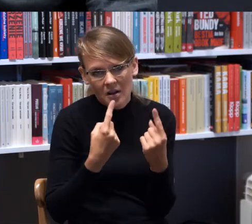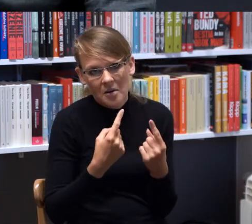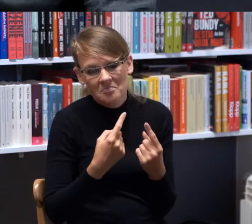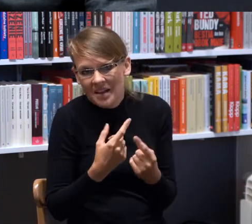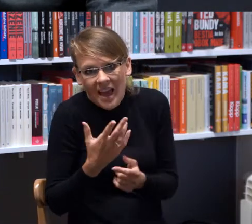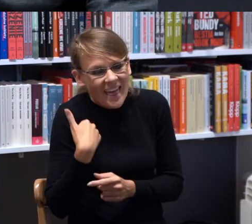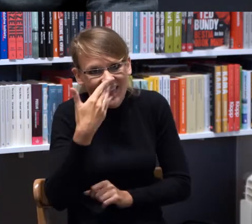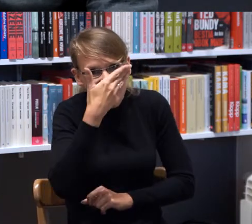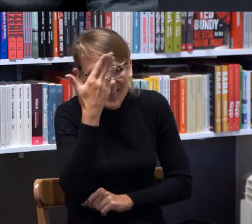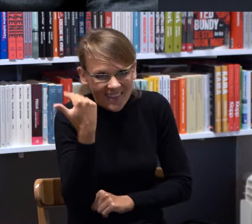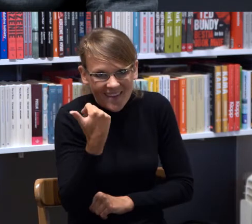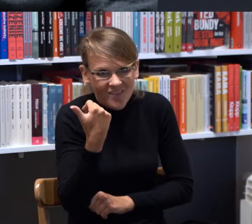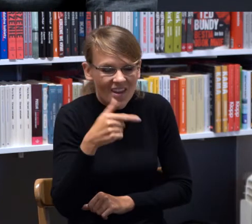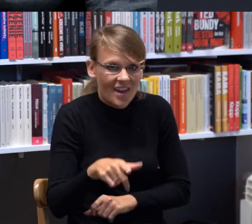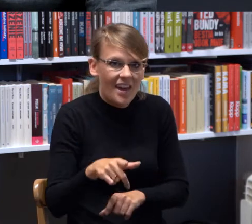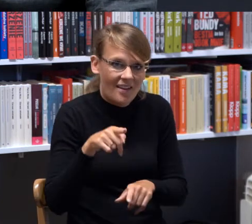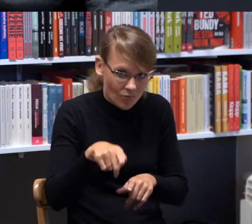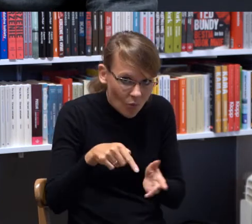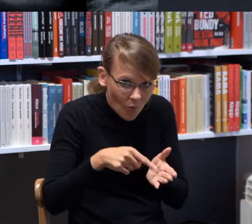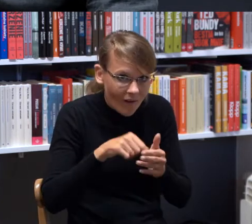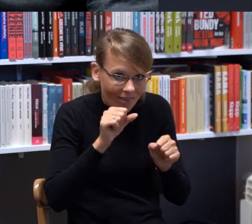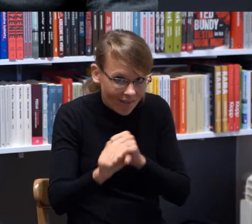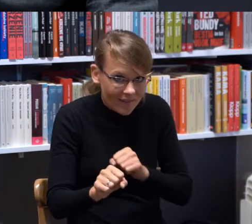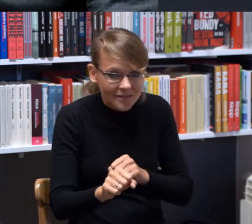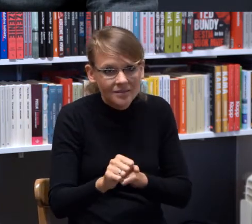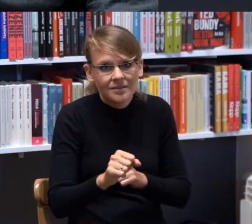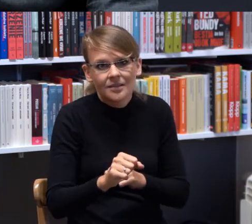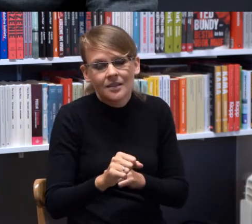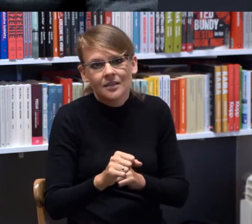nie wiem, czy to jest, czy to tak jest, czy to znajduje znowuż przełożenie